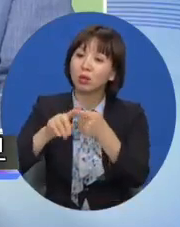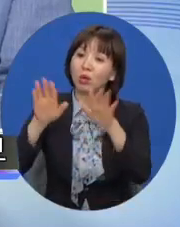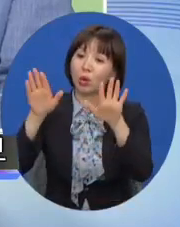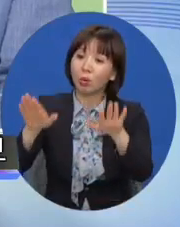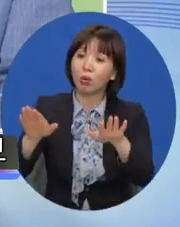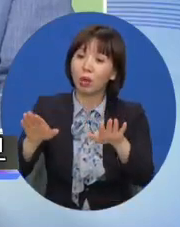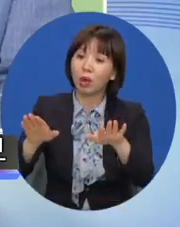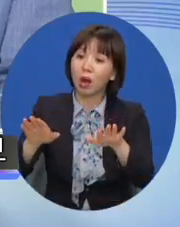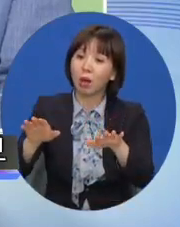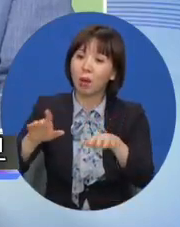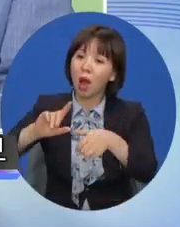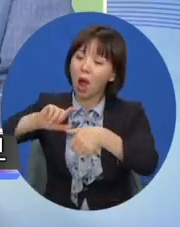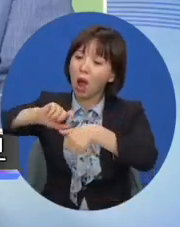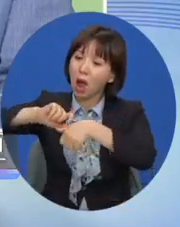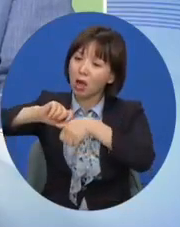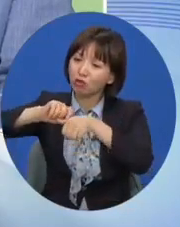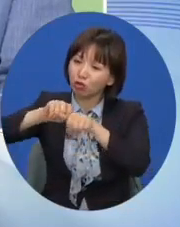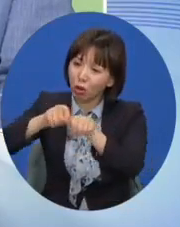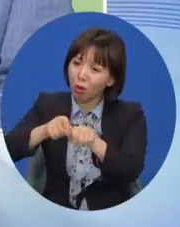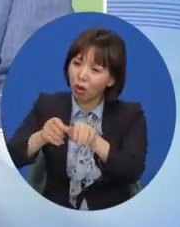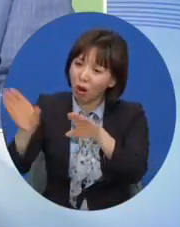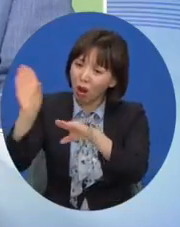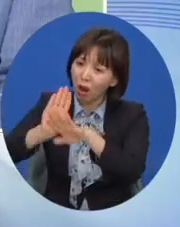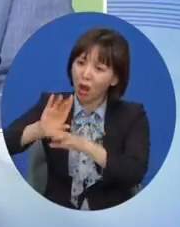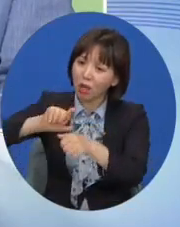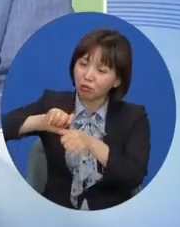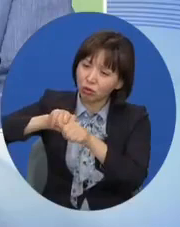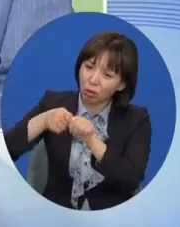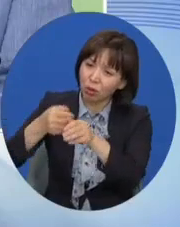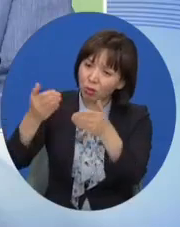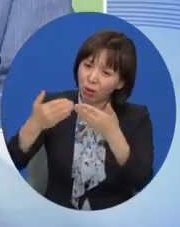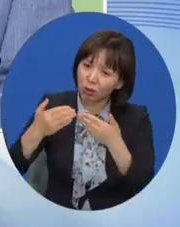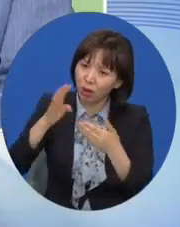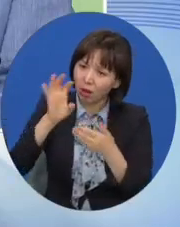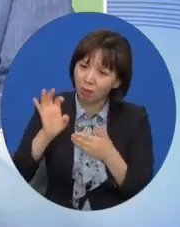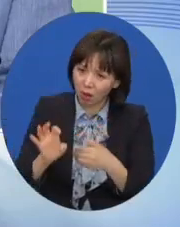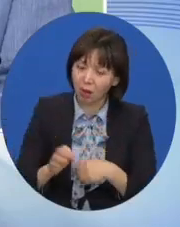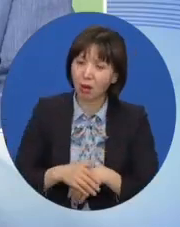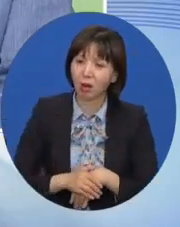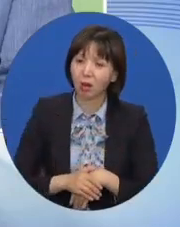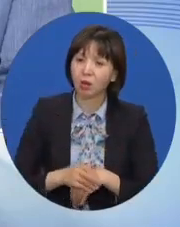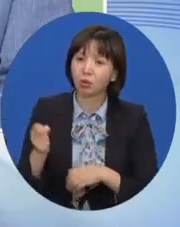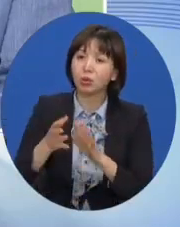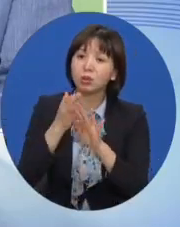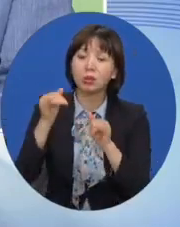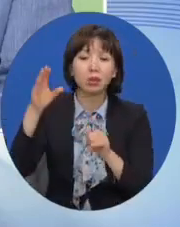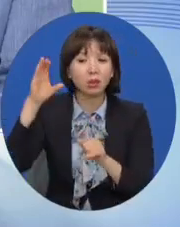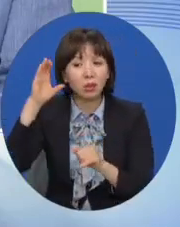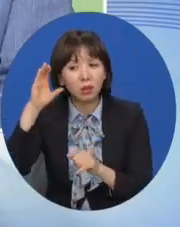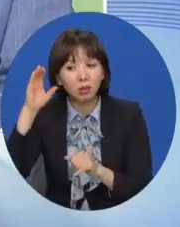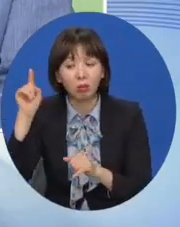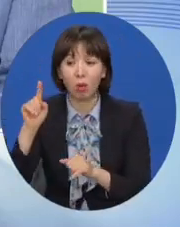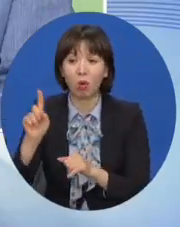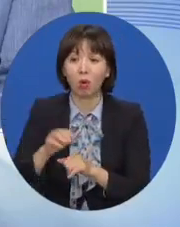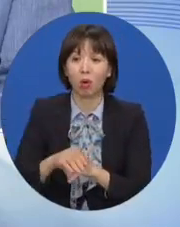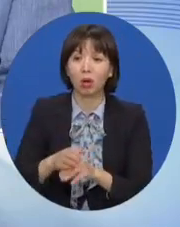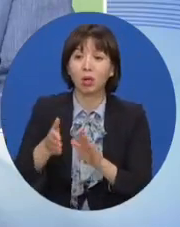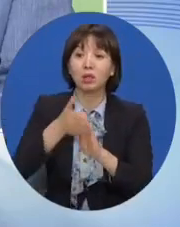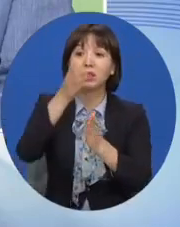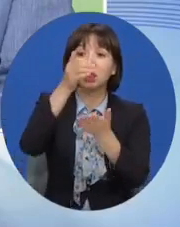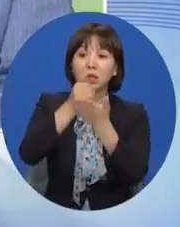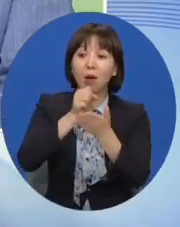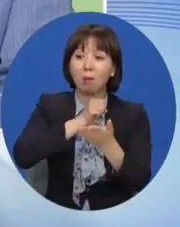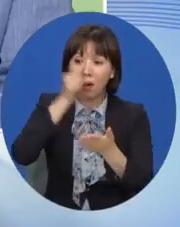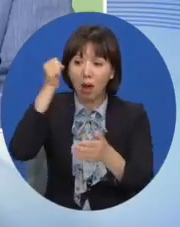아마 가중처벌을 받지 않나. 또 어떤 그 내저 뭐 우리 시민들 얘기 들어보면은 이거 저 시장이